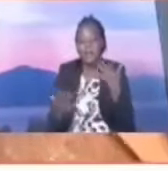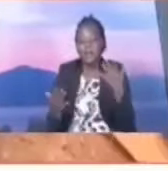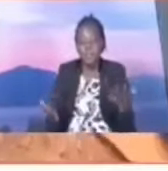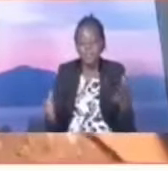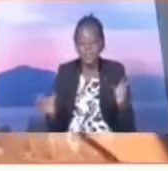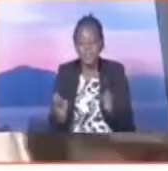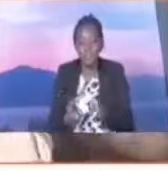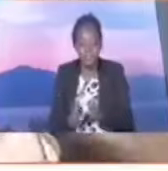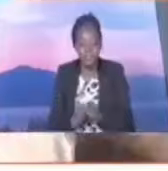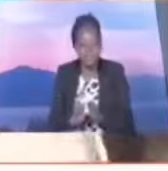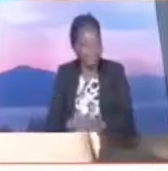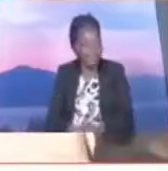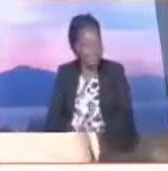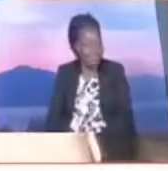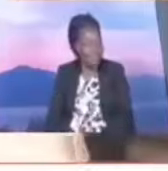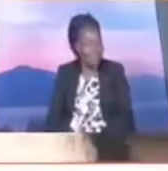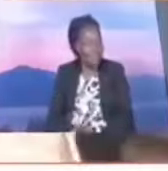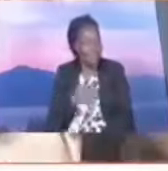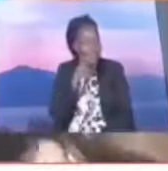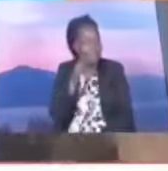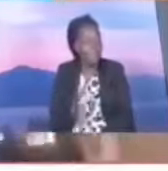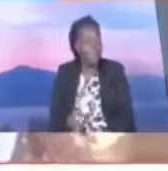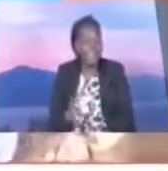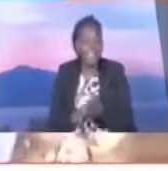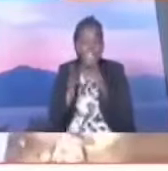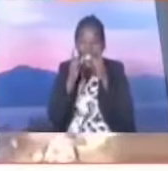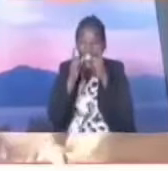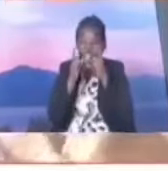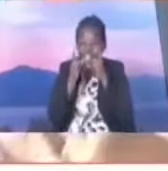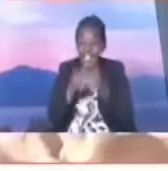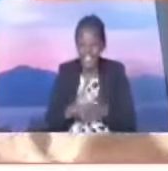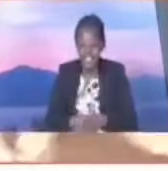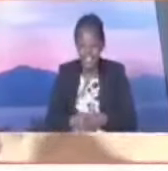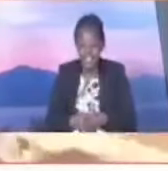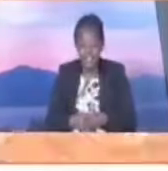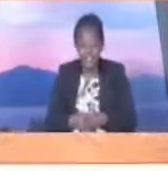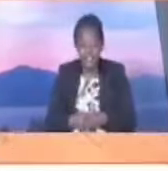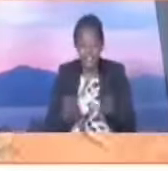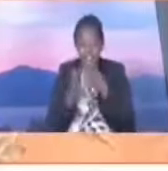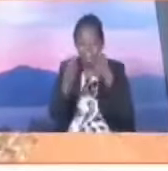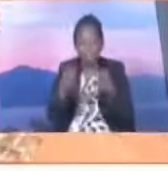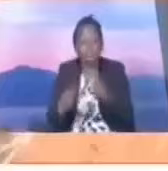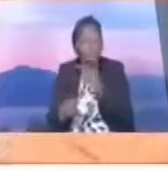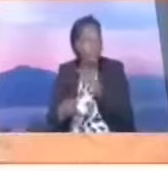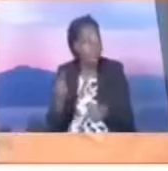mu mbuga eno. Musajja musezi okiraba bino byonna bya butemu.